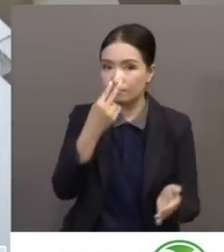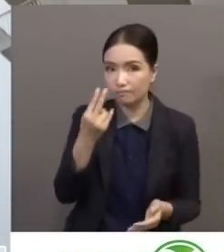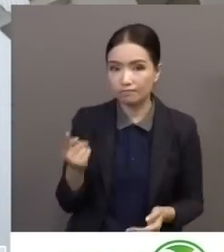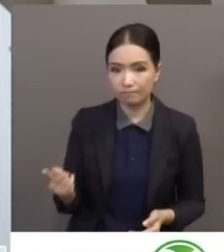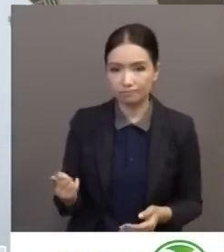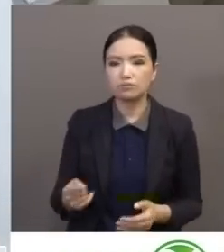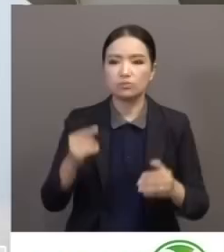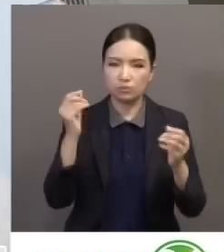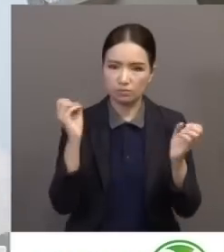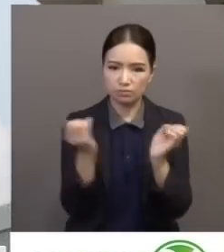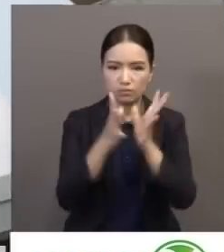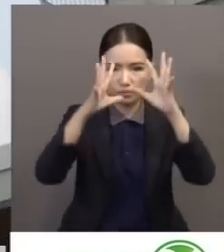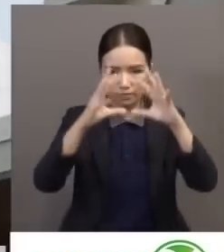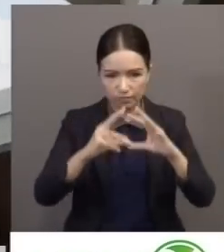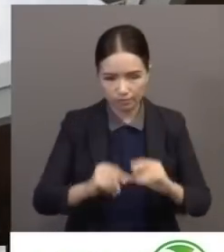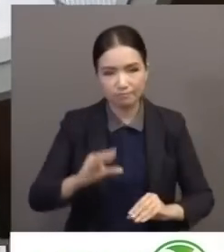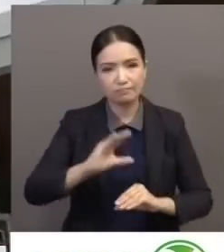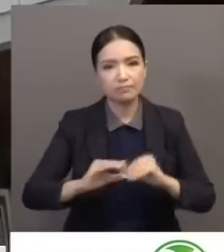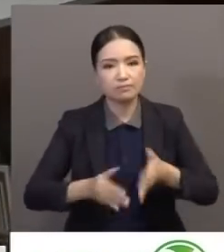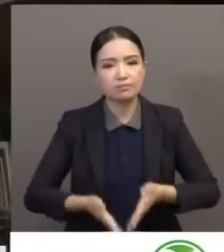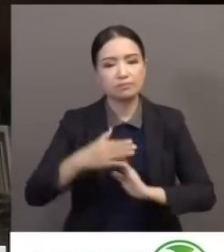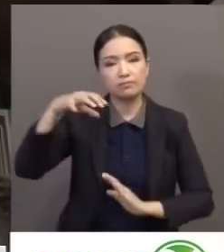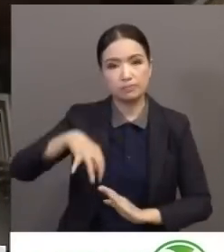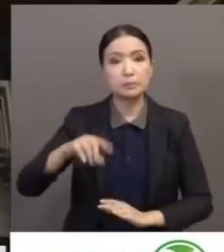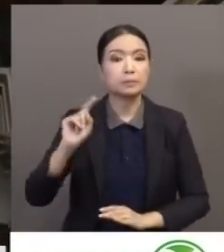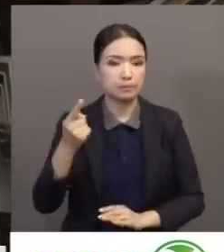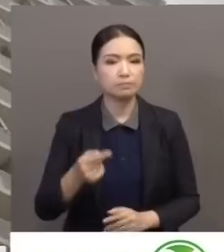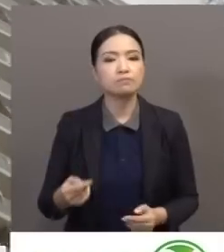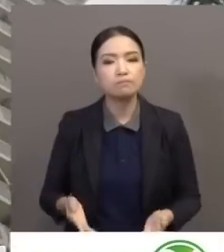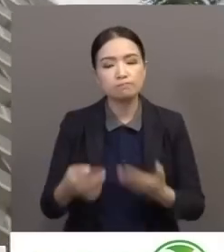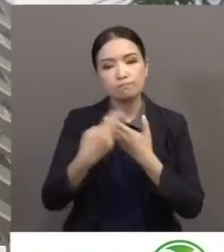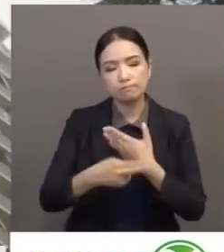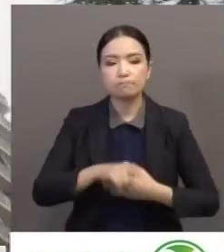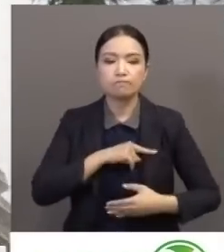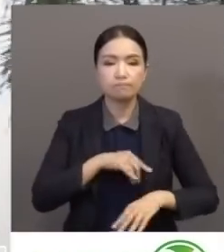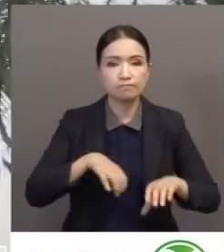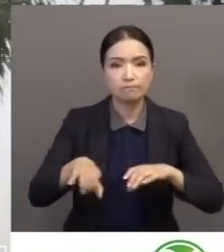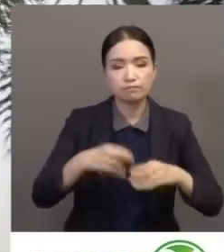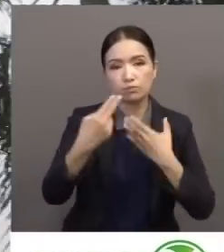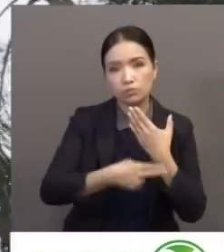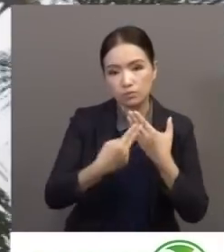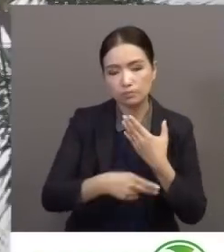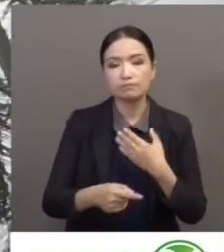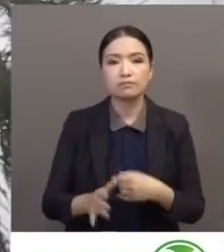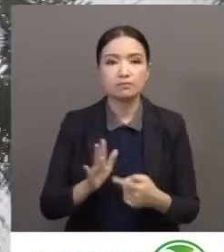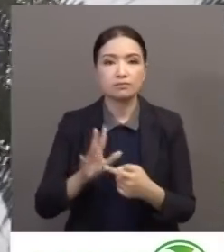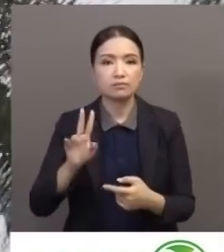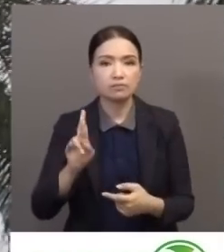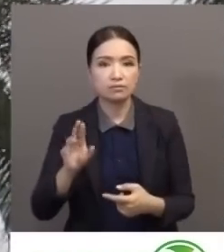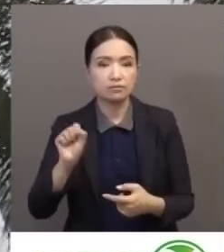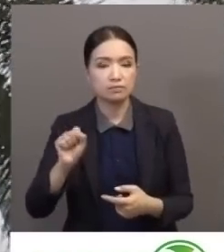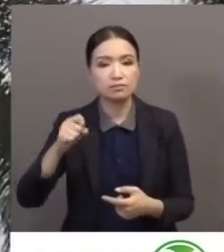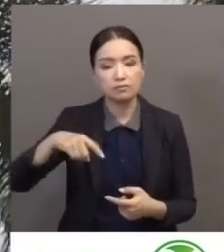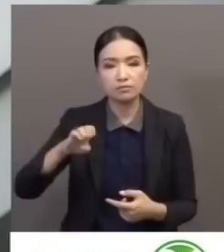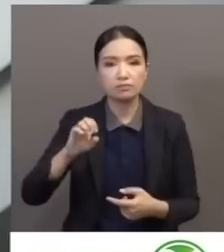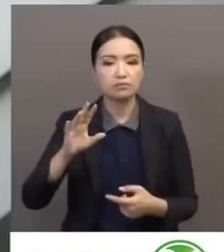ณผู้ชมจะถูกทุบทิ้งเพื่อสร้างใหม่หมดเลยค่ะและทางดุสิตธานีจะรับผิดชอบการบริหารจัดการโรงแรมเรสซิเดนต์ที่เหลือจะเป็นของ